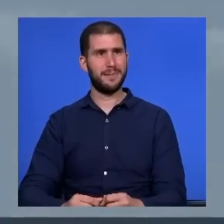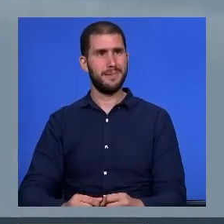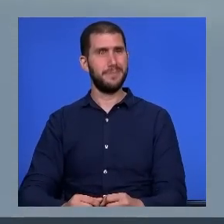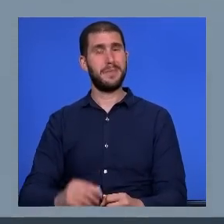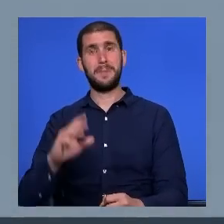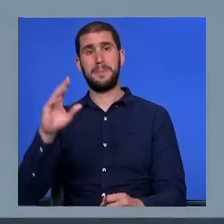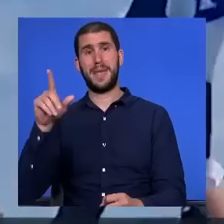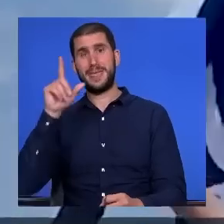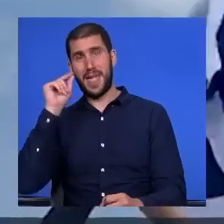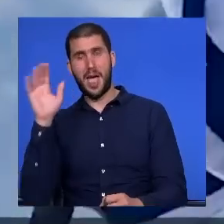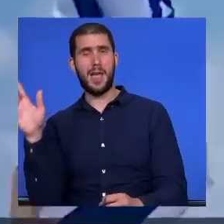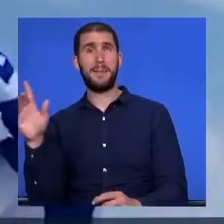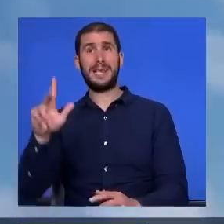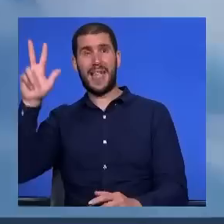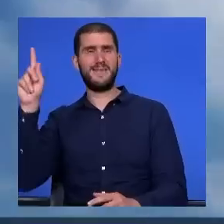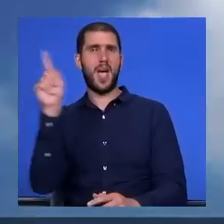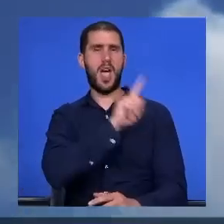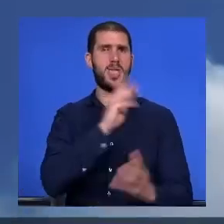מדן ועד אלת.